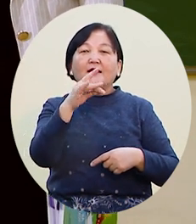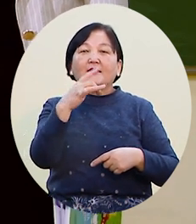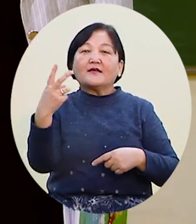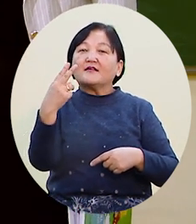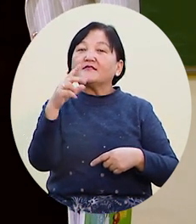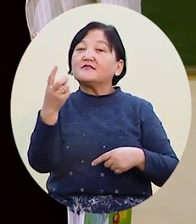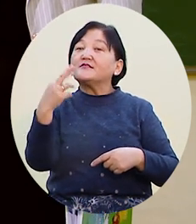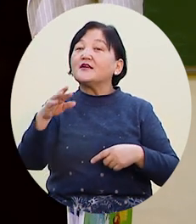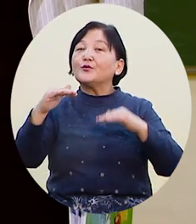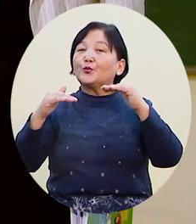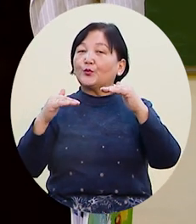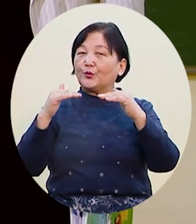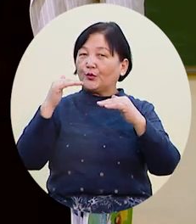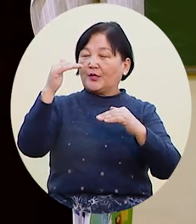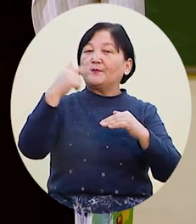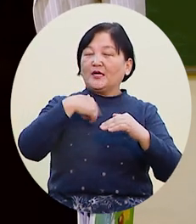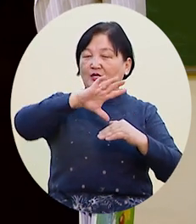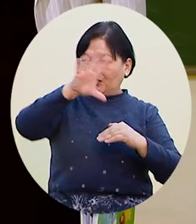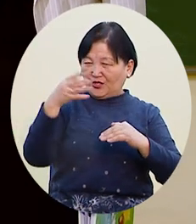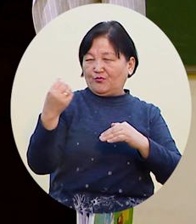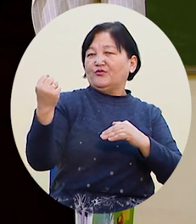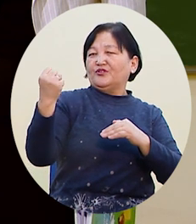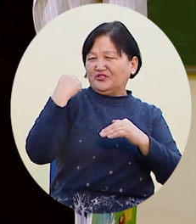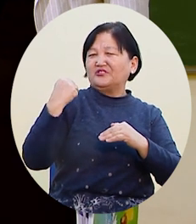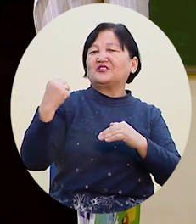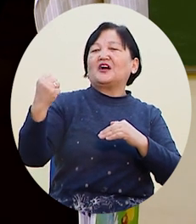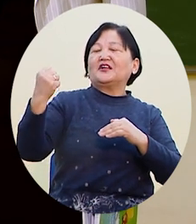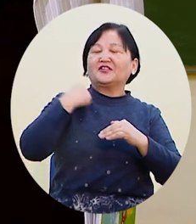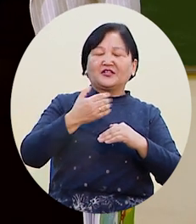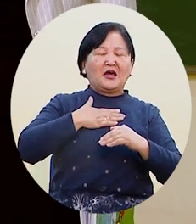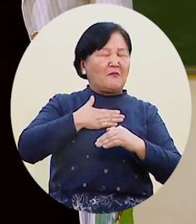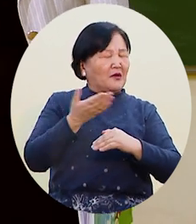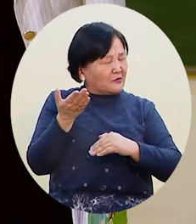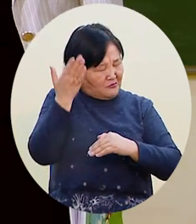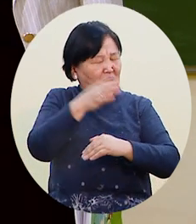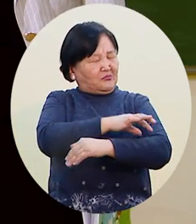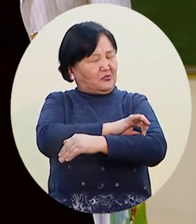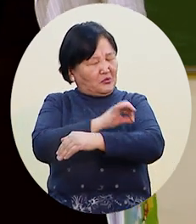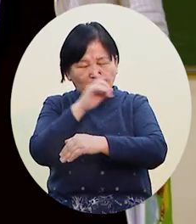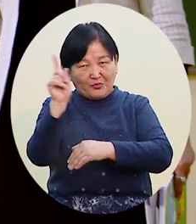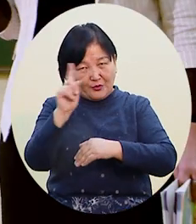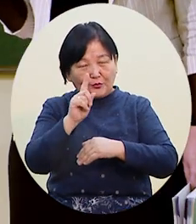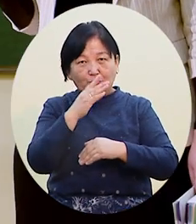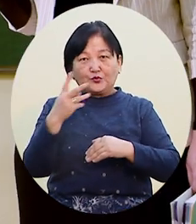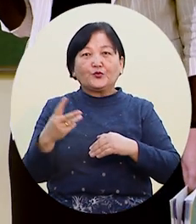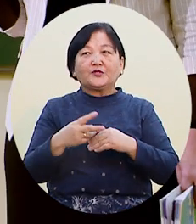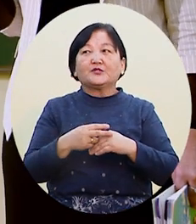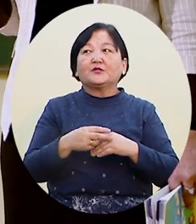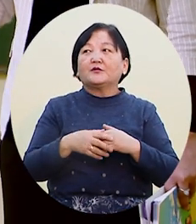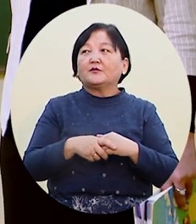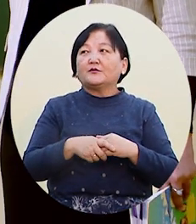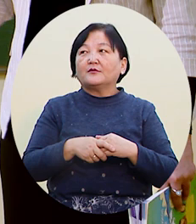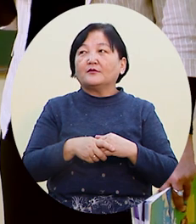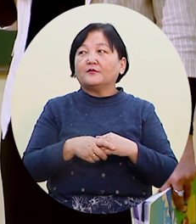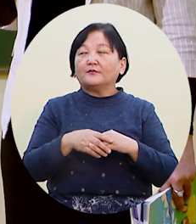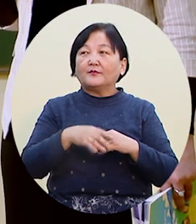би түүнийг чадхтаал чадна битгий намайг сэрэ. Нэр гутаам нэвсгрүүд цол гутаам цордгоруд гэж нэрлэдэг. За